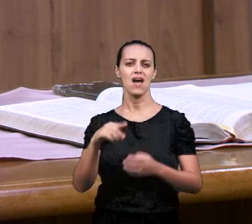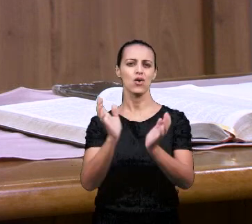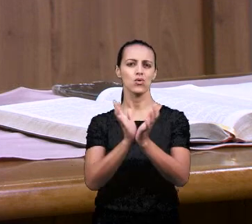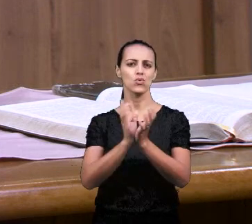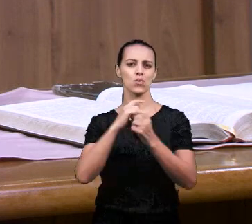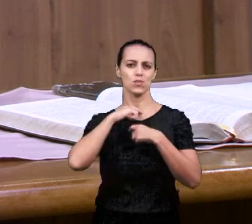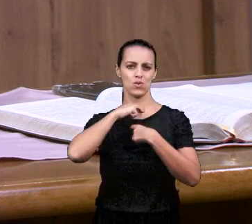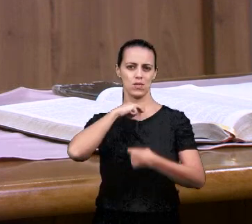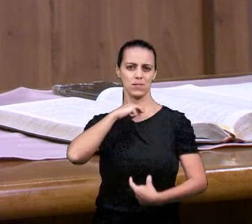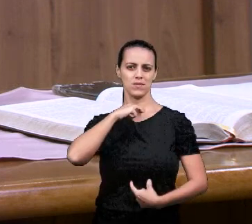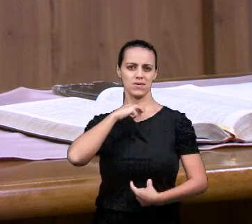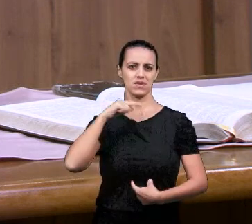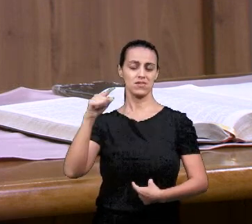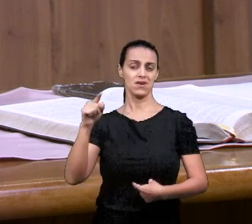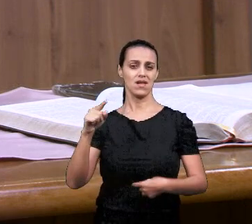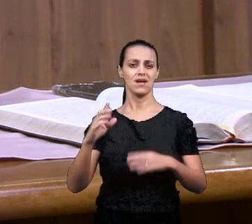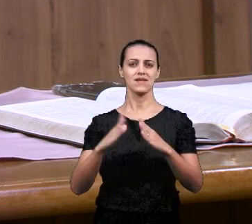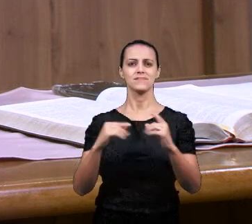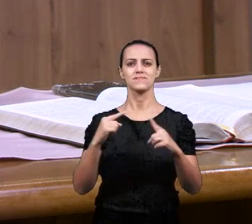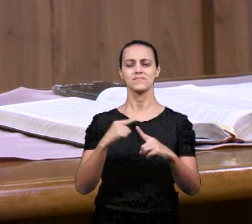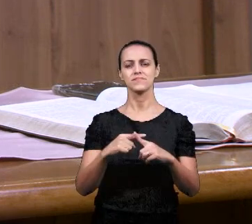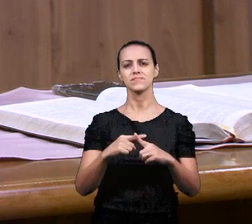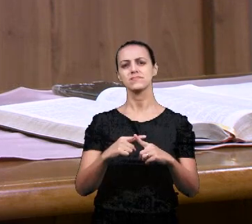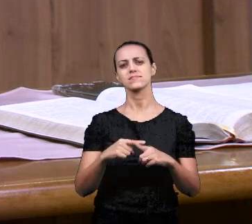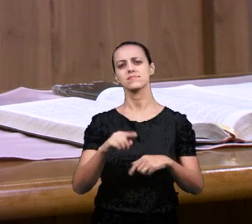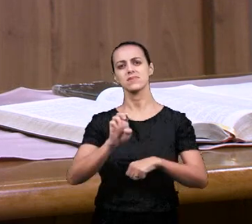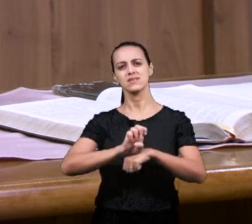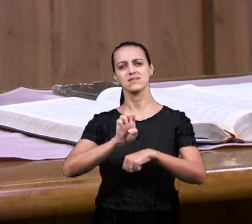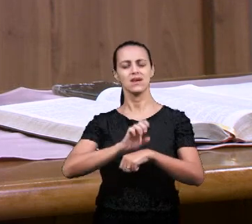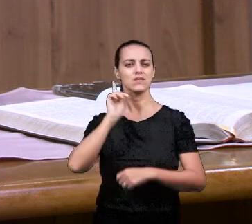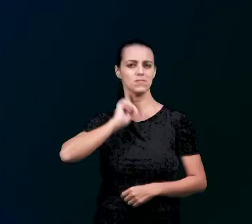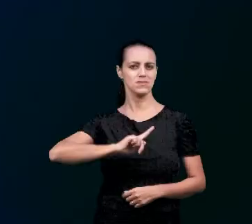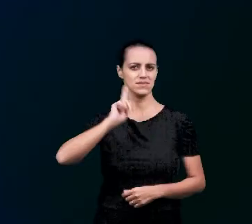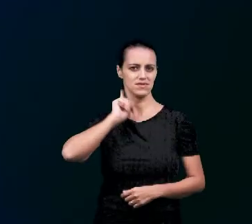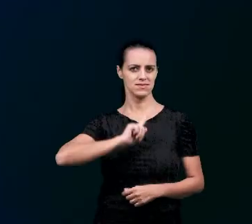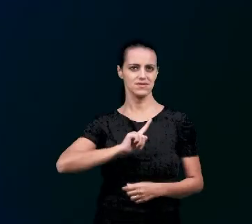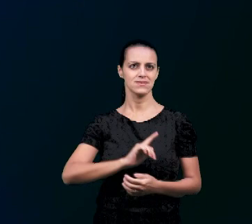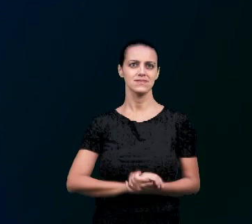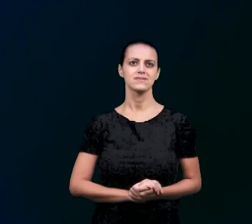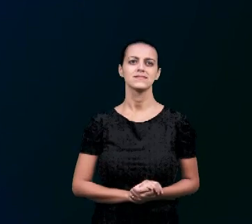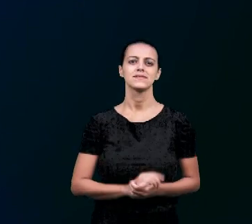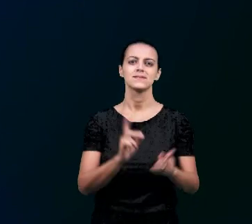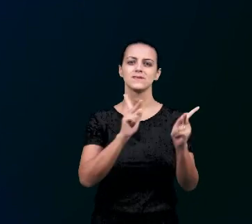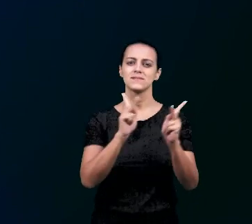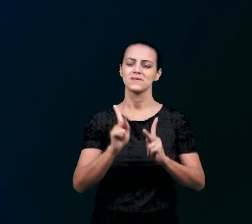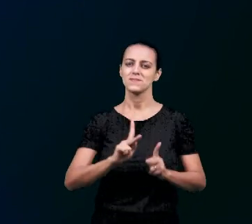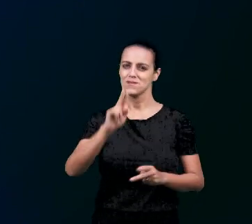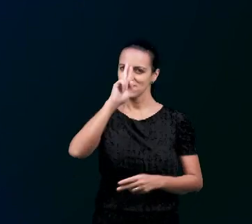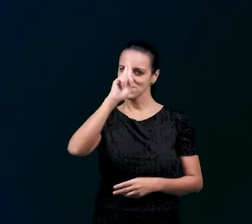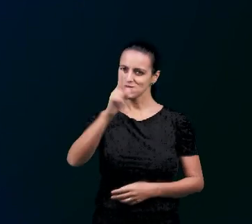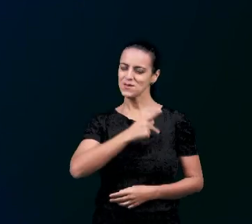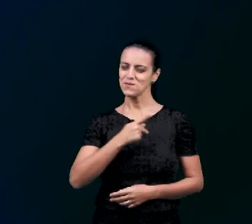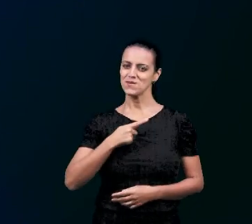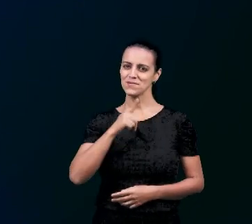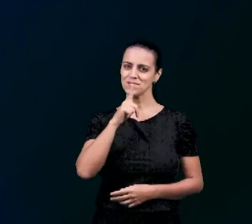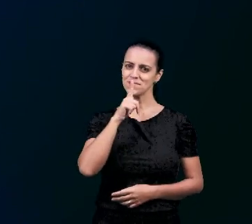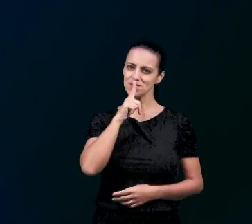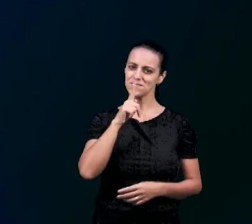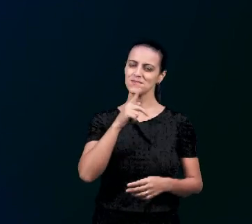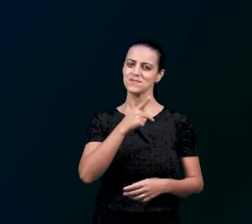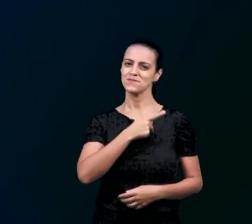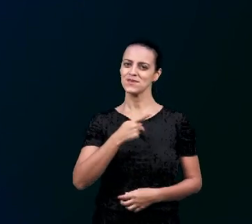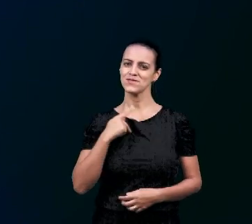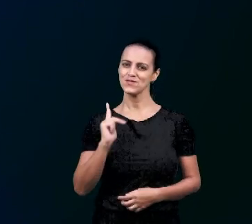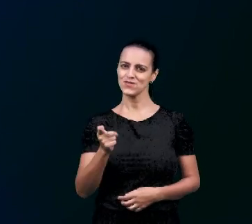groupe d'ouvriers de l'église de Santana do Manhuaçu, dans l'état de Minas Gerais. La paix du Seigneur, Pasteur Gilles, Pasteur